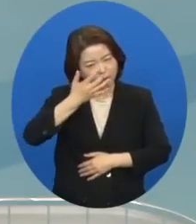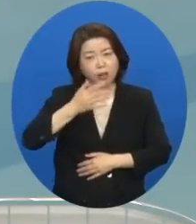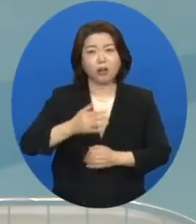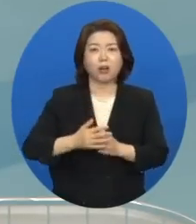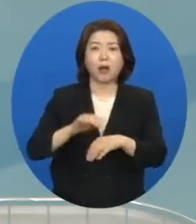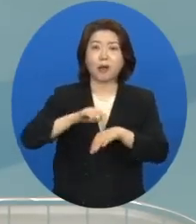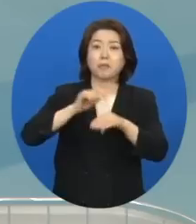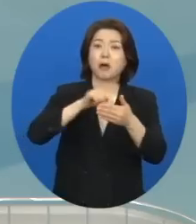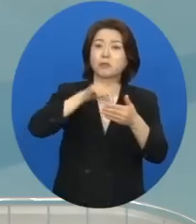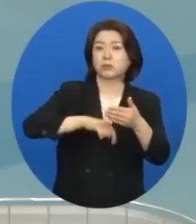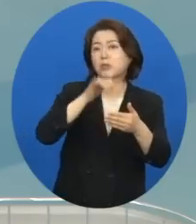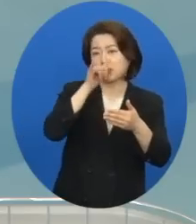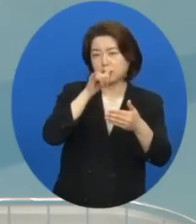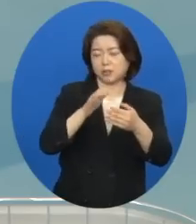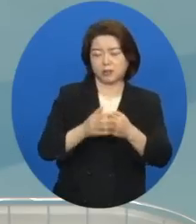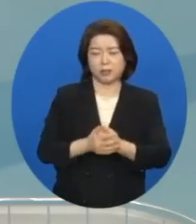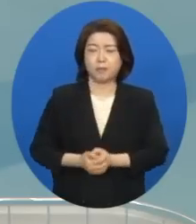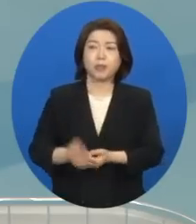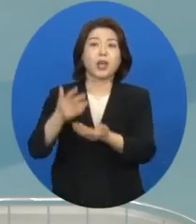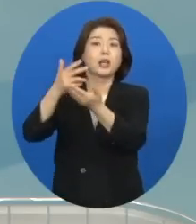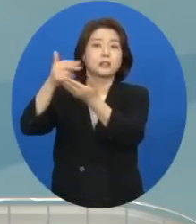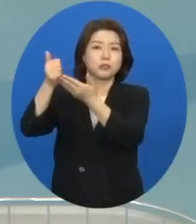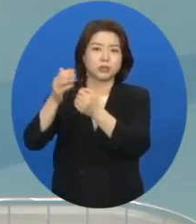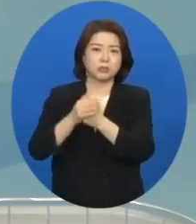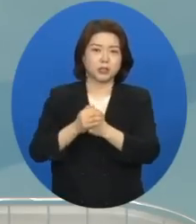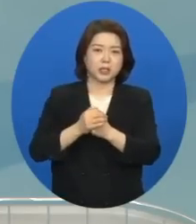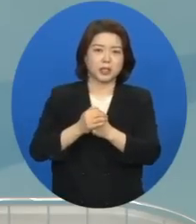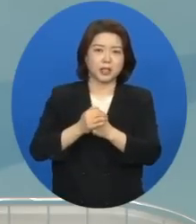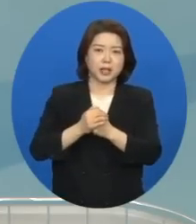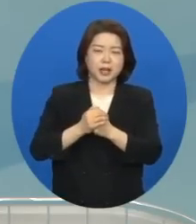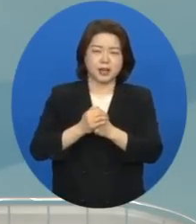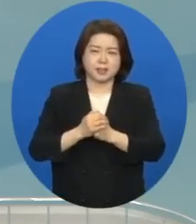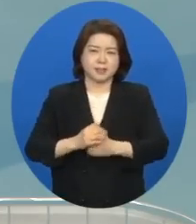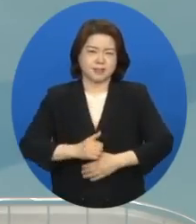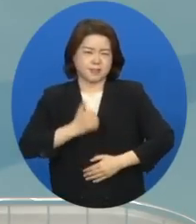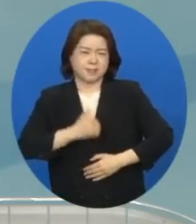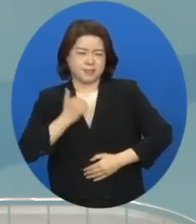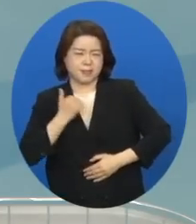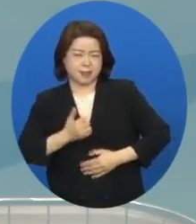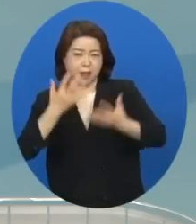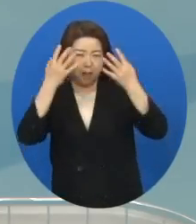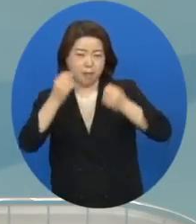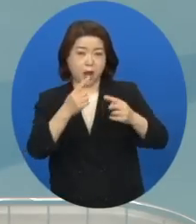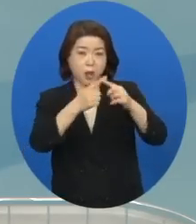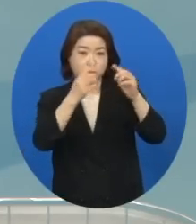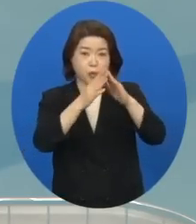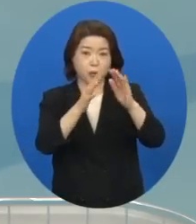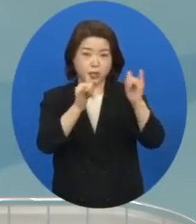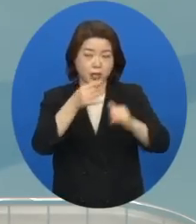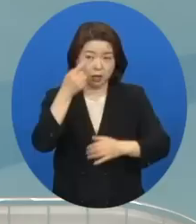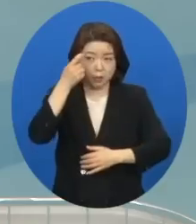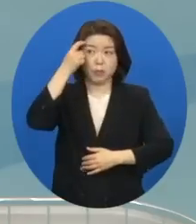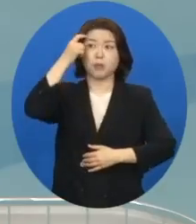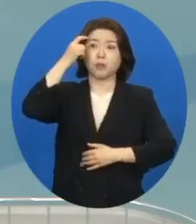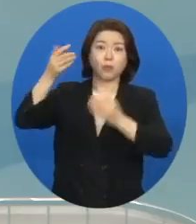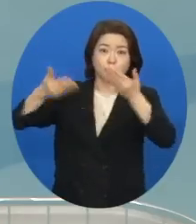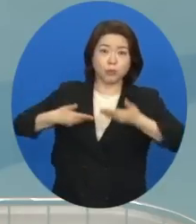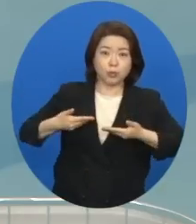마음에 있었는데 주님이 아주 혈기가 많은 교인 한 사람을 생각하게